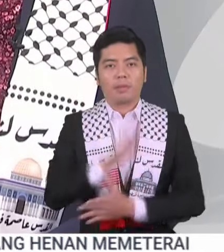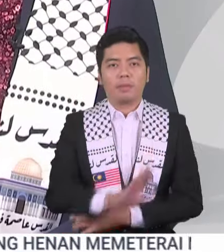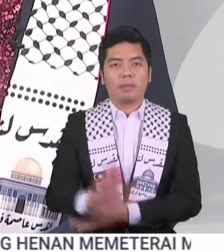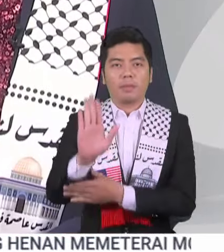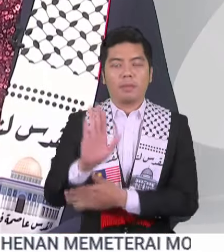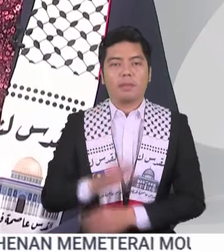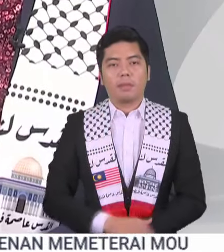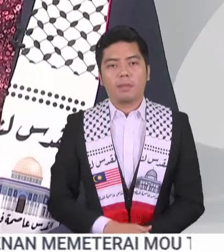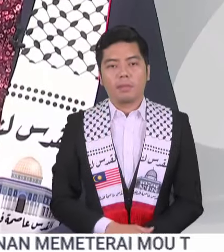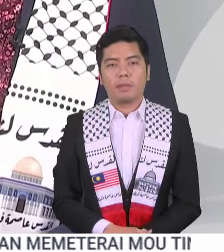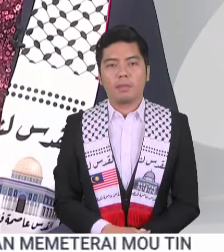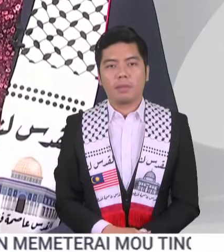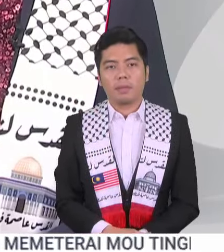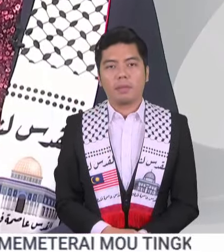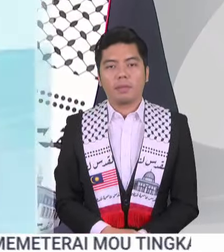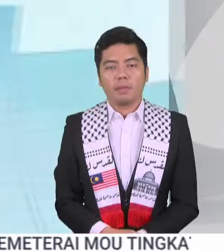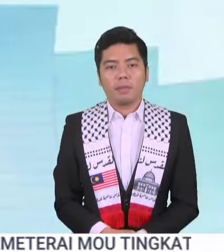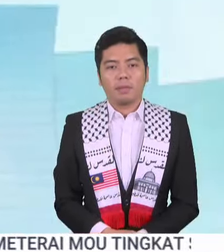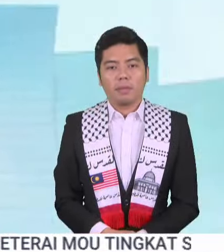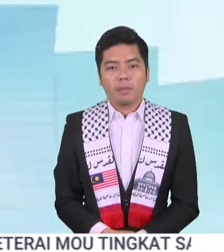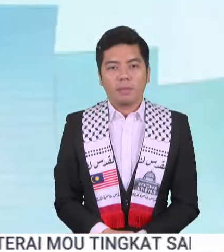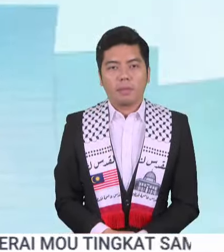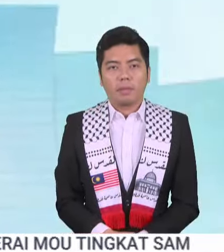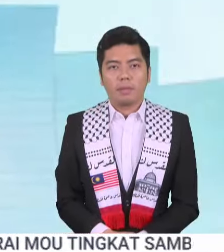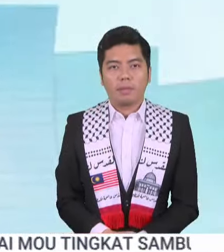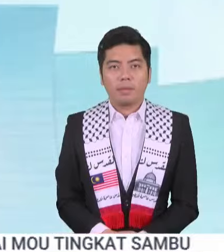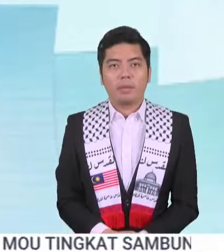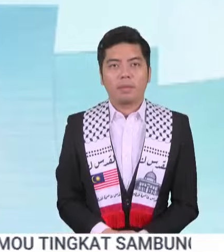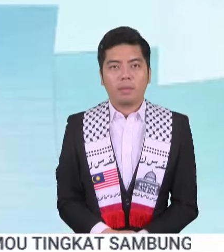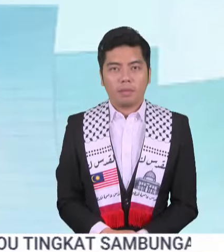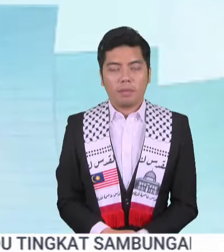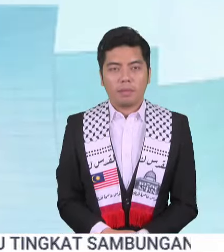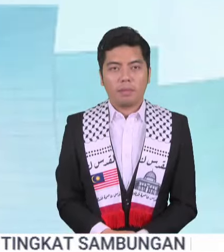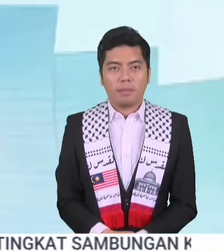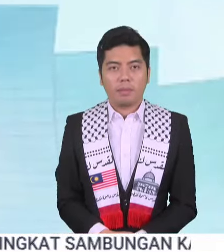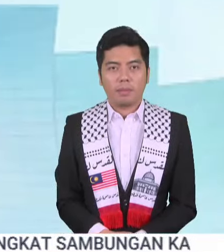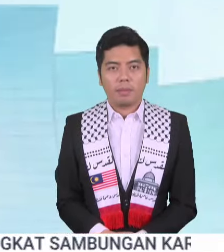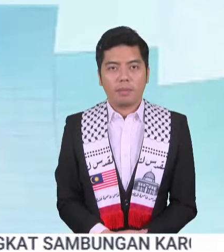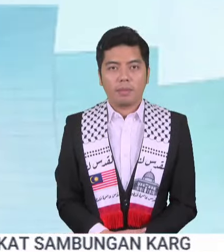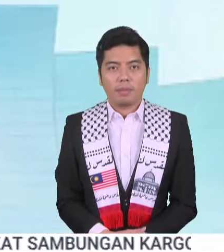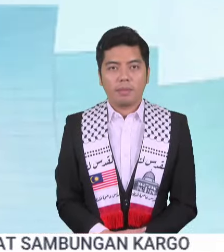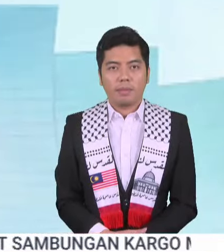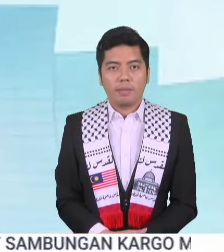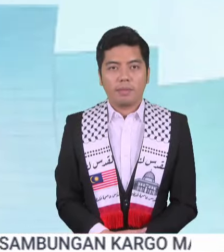Madani. Terima kasih Hazrina, langsung di Negeri Sembilan.